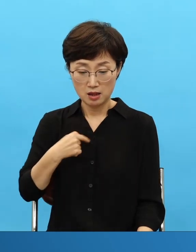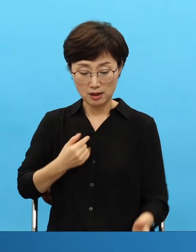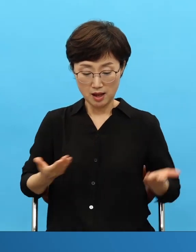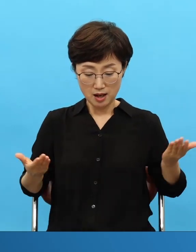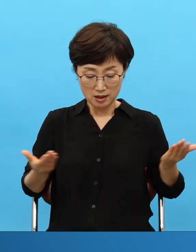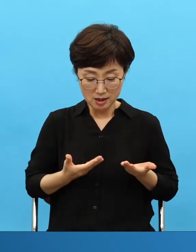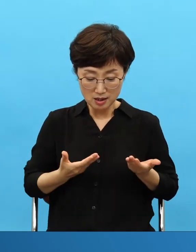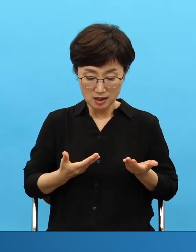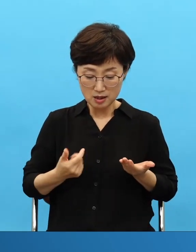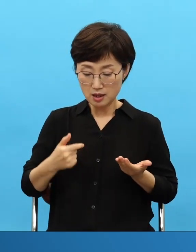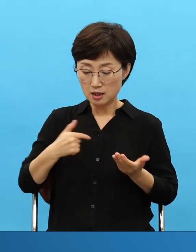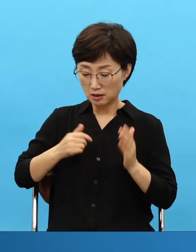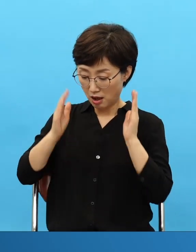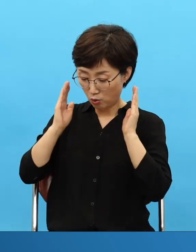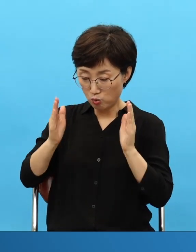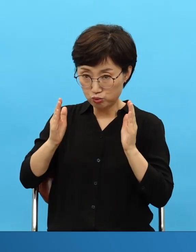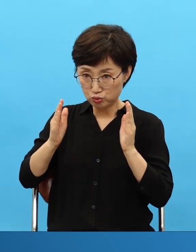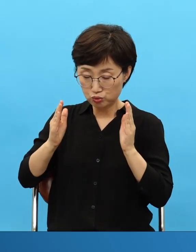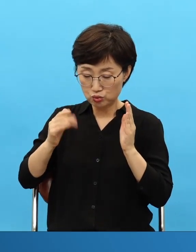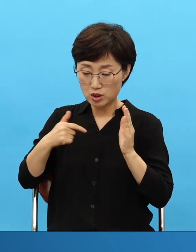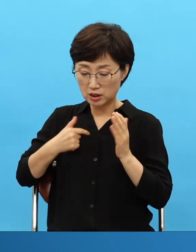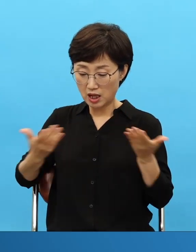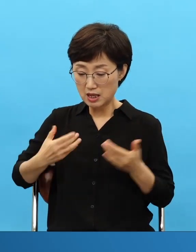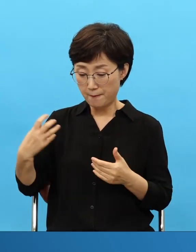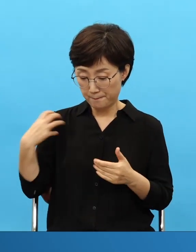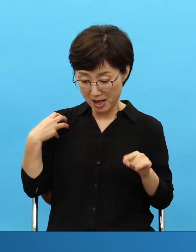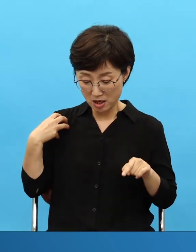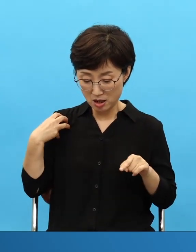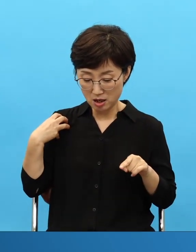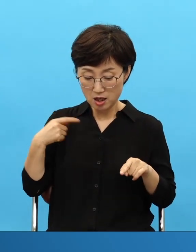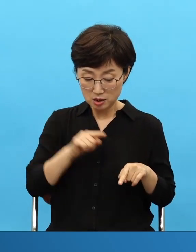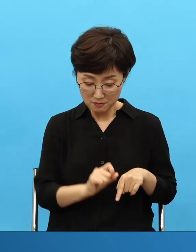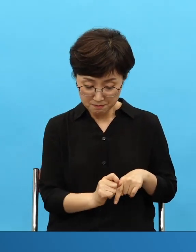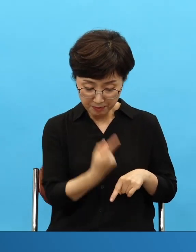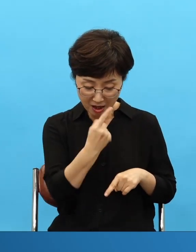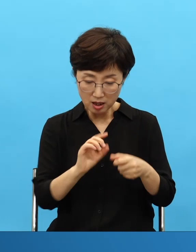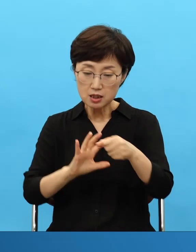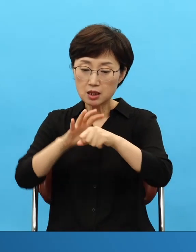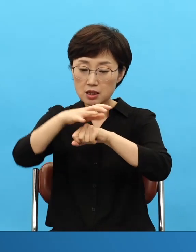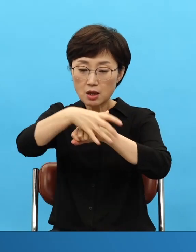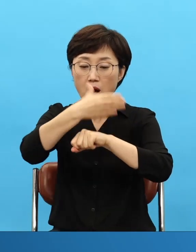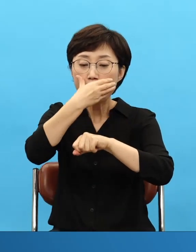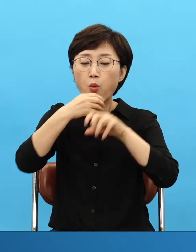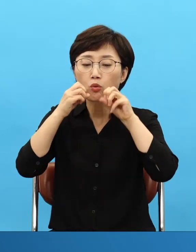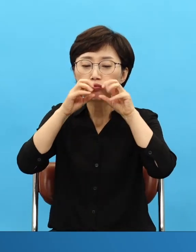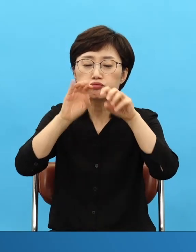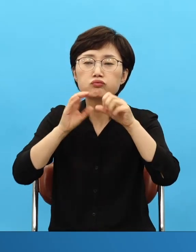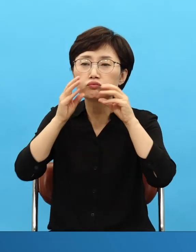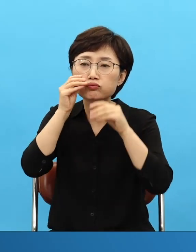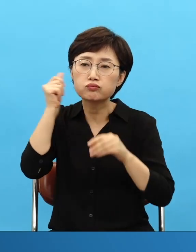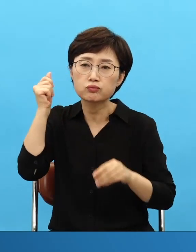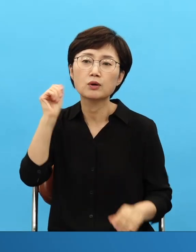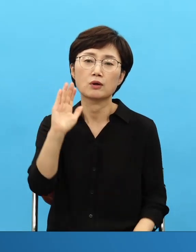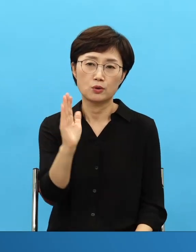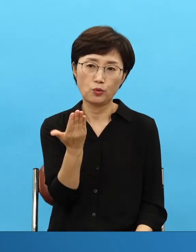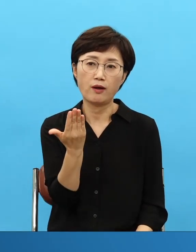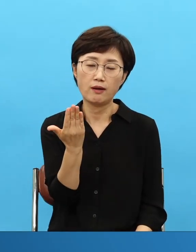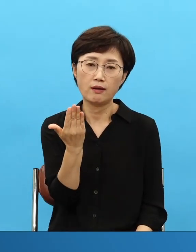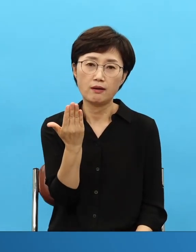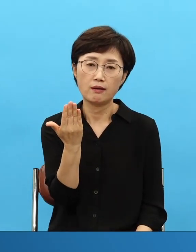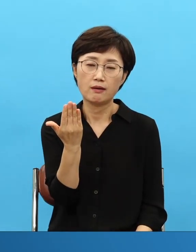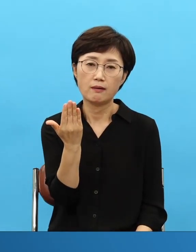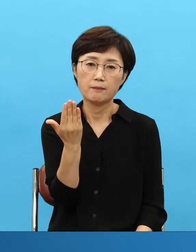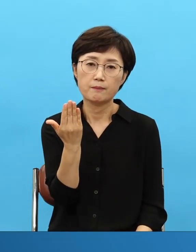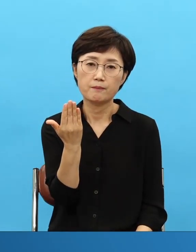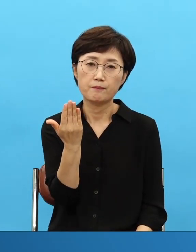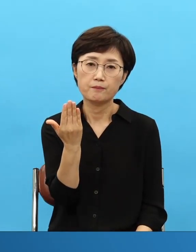여러분의 학업이 세계 복음화의 문이 열려요. Your business, your studies, you will experience that those things will be connected with the door of evangelism, world